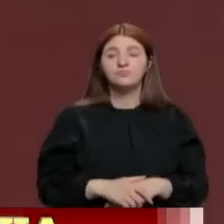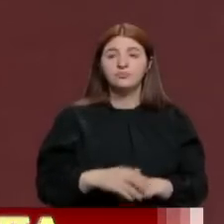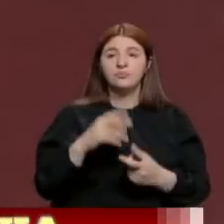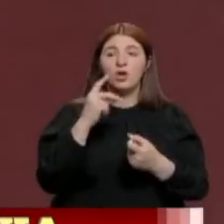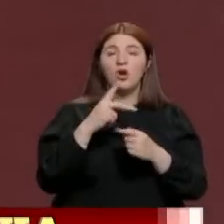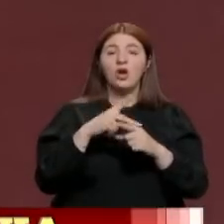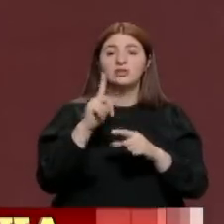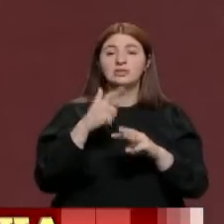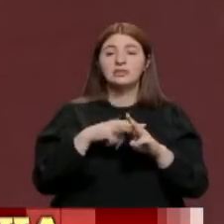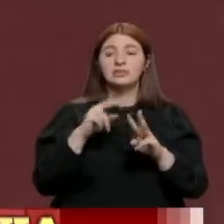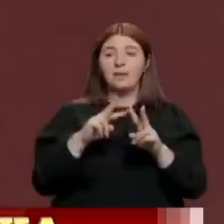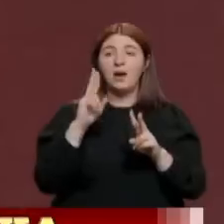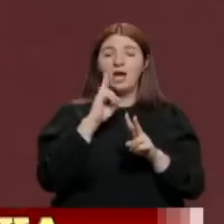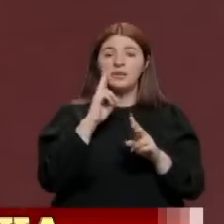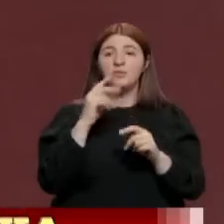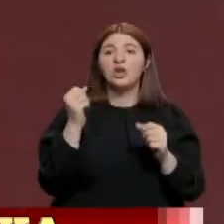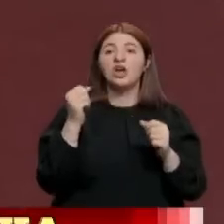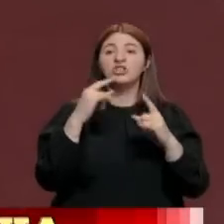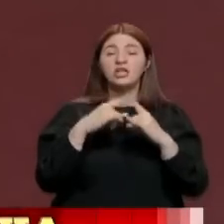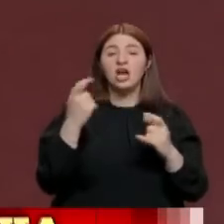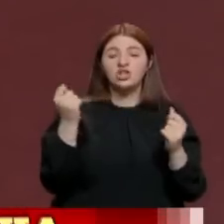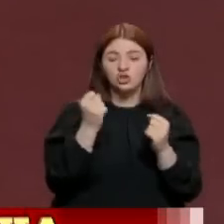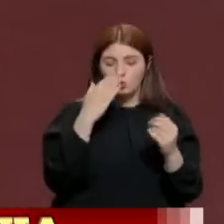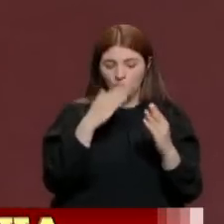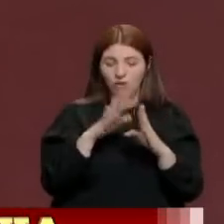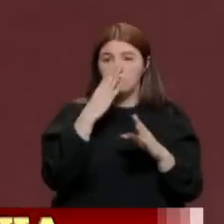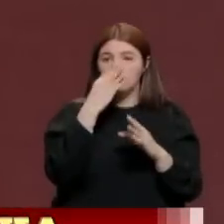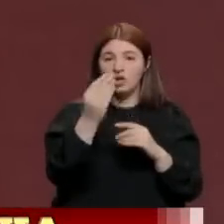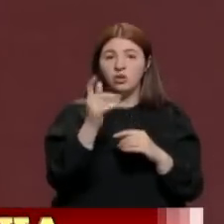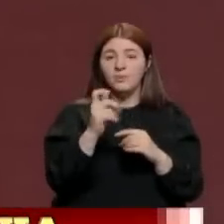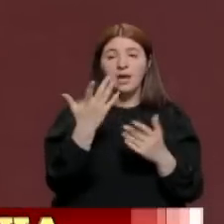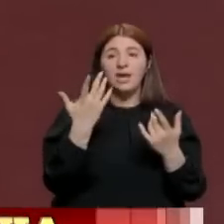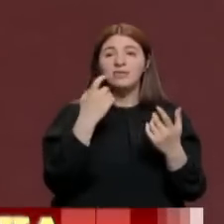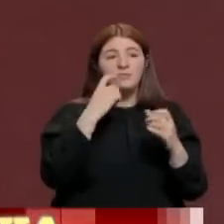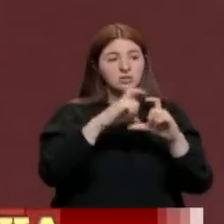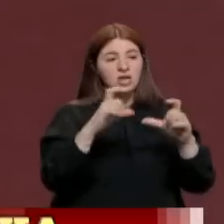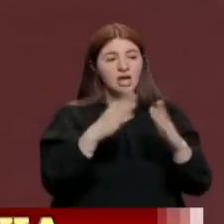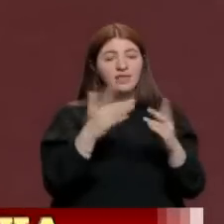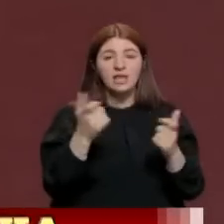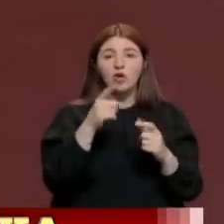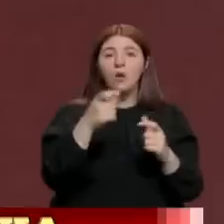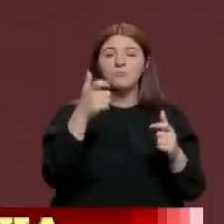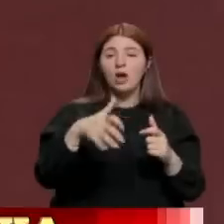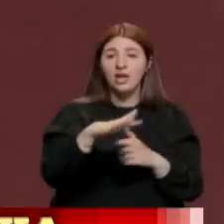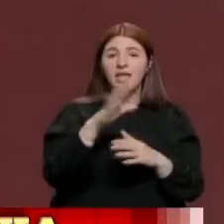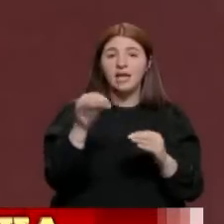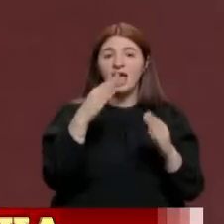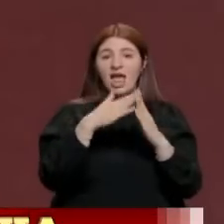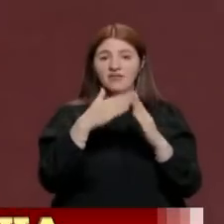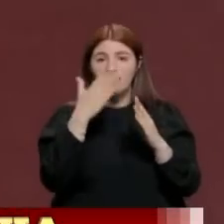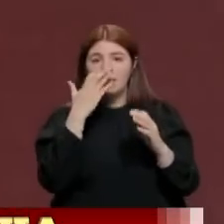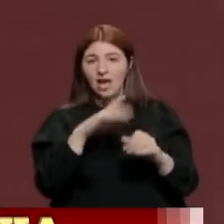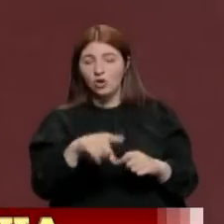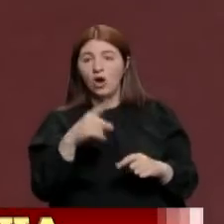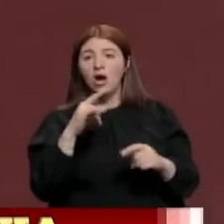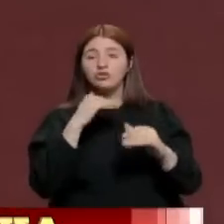Özlem Hanım, çadırlar kış şartlarına uygun değil. Bağışlar yapıldı. Peki konteynerler nerede? O bölgede herkes konteyner bekliyor.